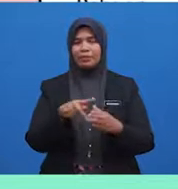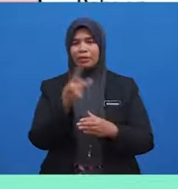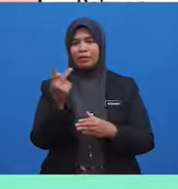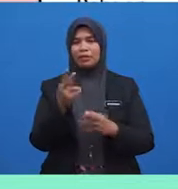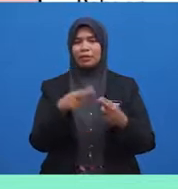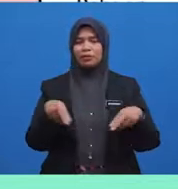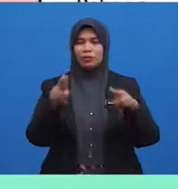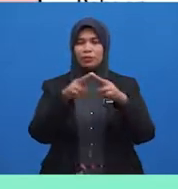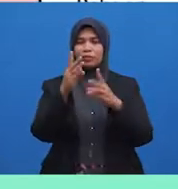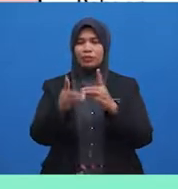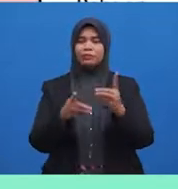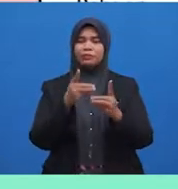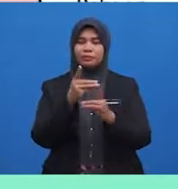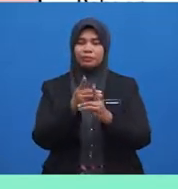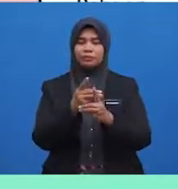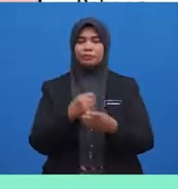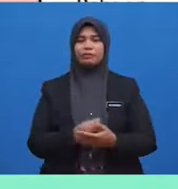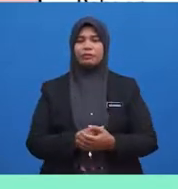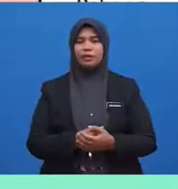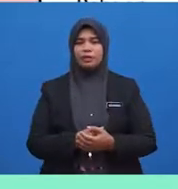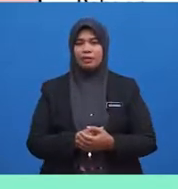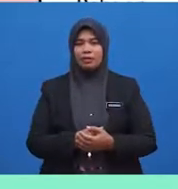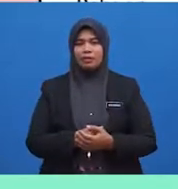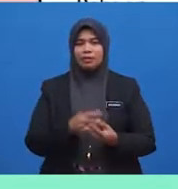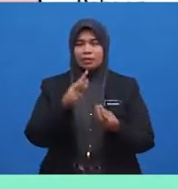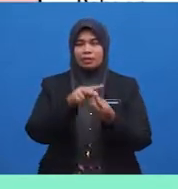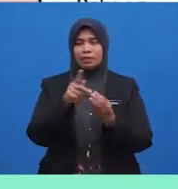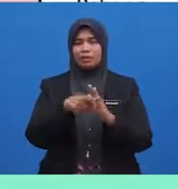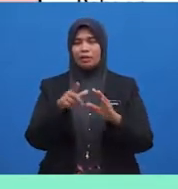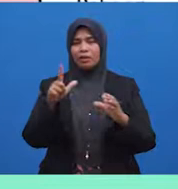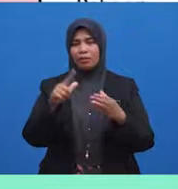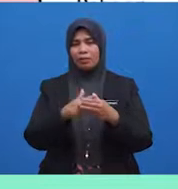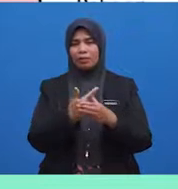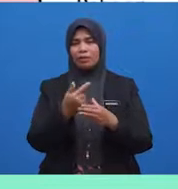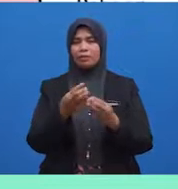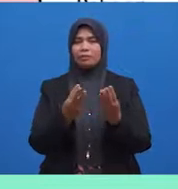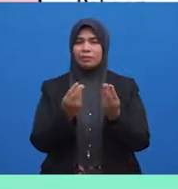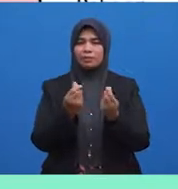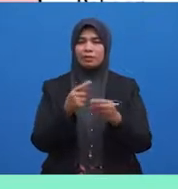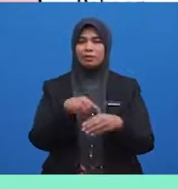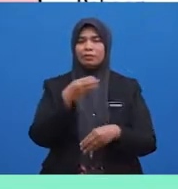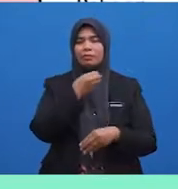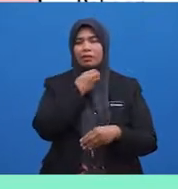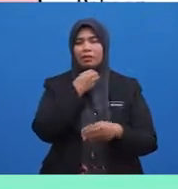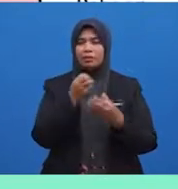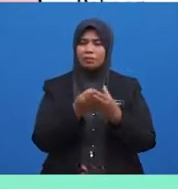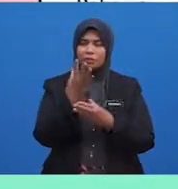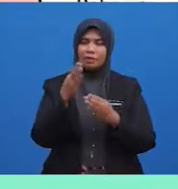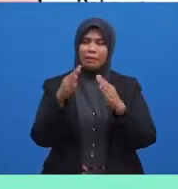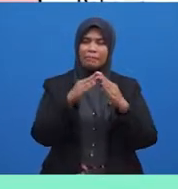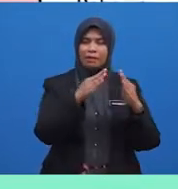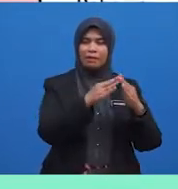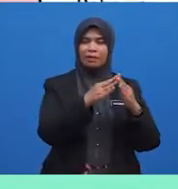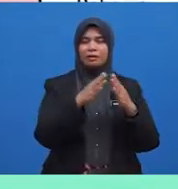Perkembangan pesat kegiatan perlombongan biji timah di Perak menyebabkan kemunculan bandar seperti Bandar